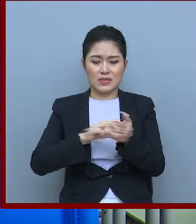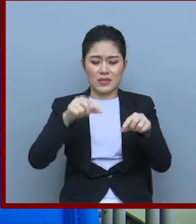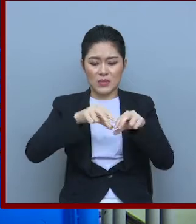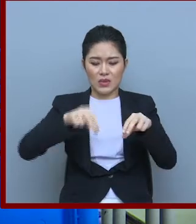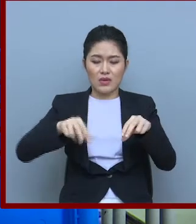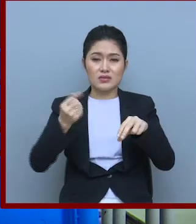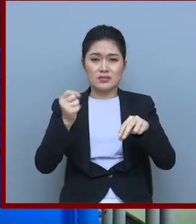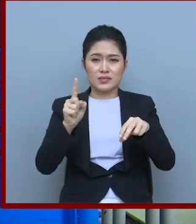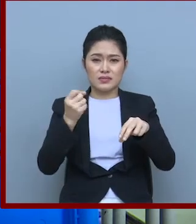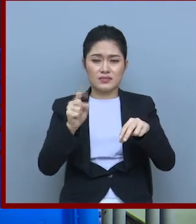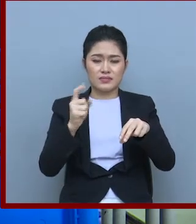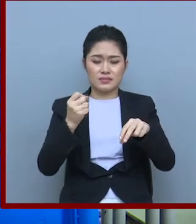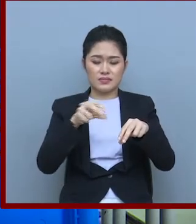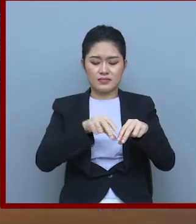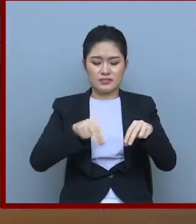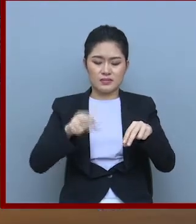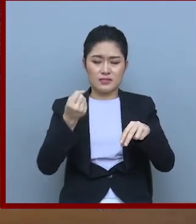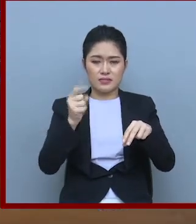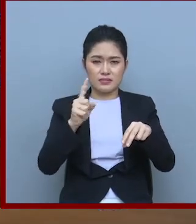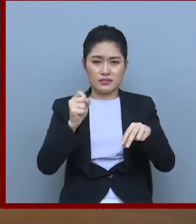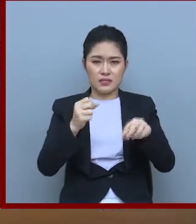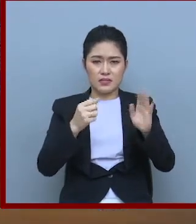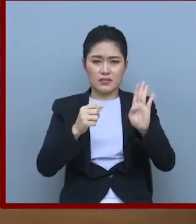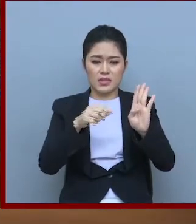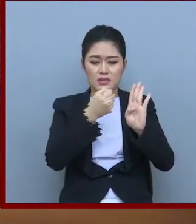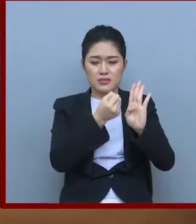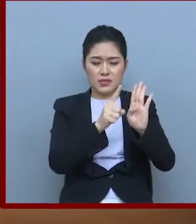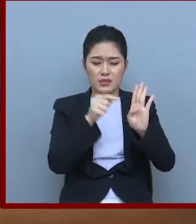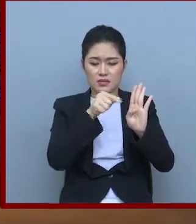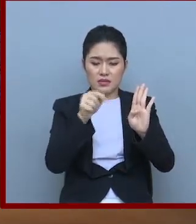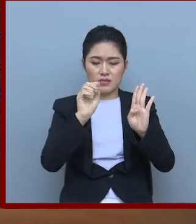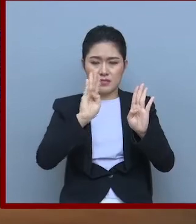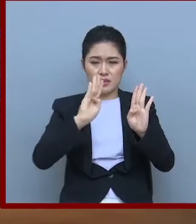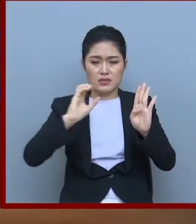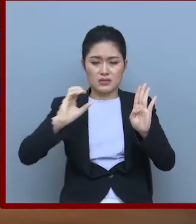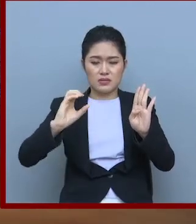11นะครับDHT 11เข้ากับ DC